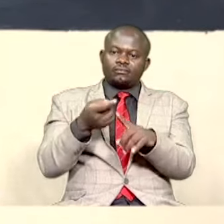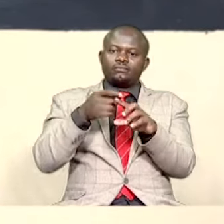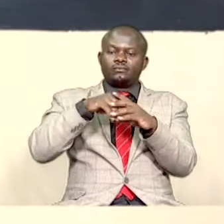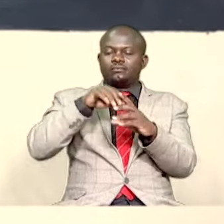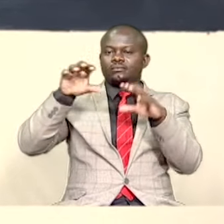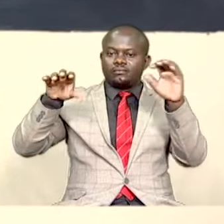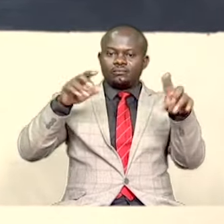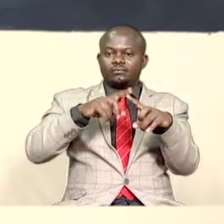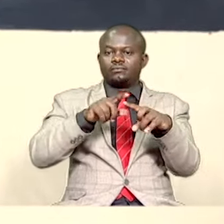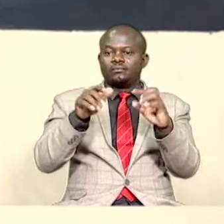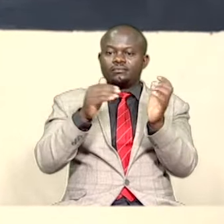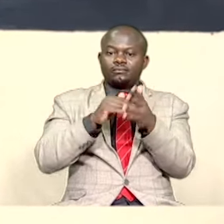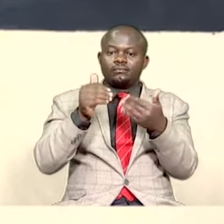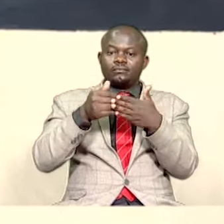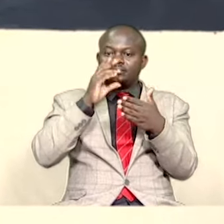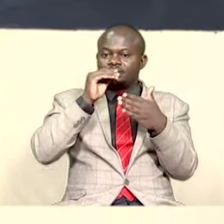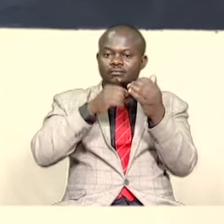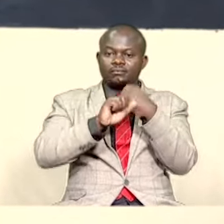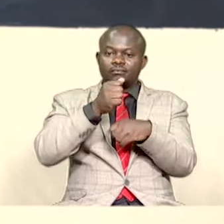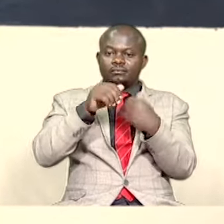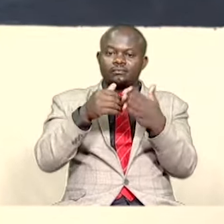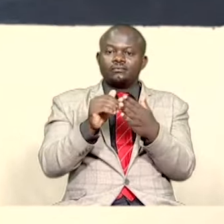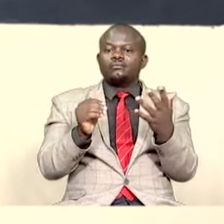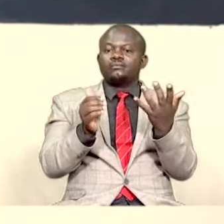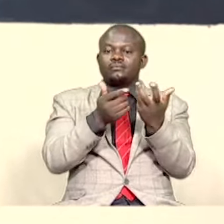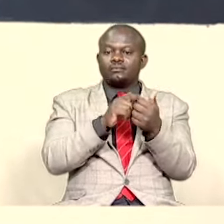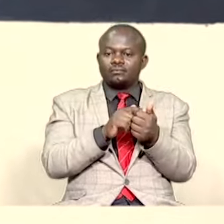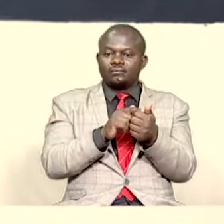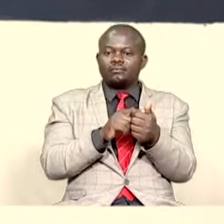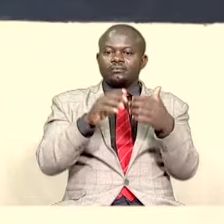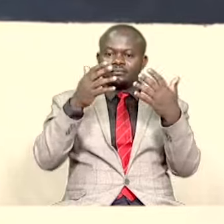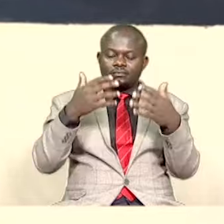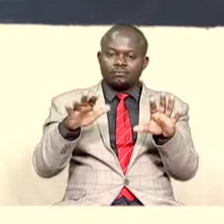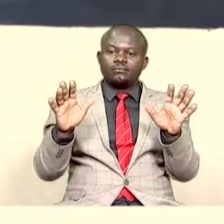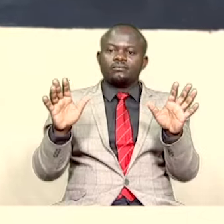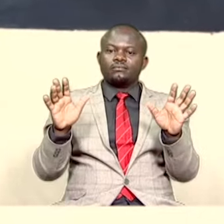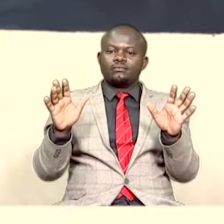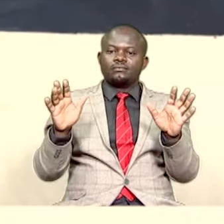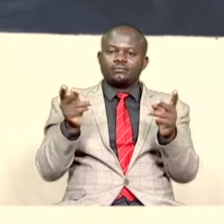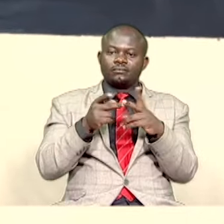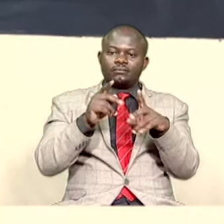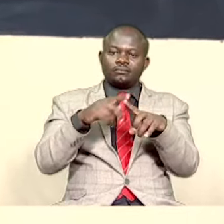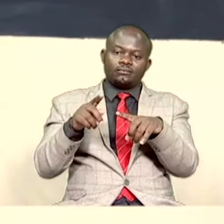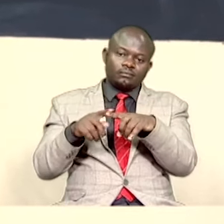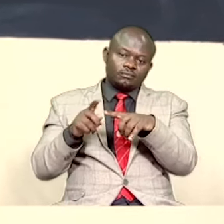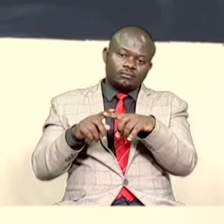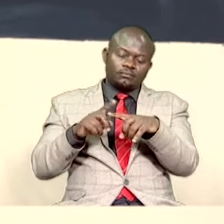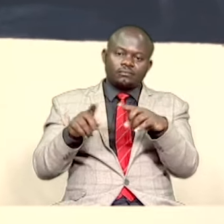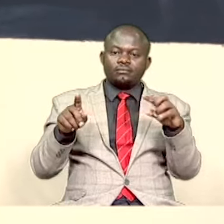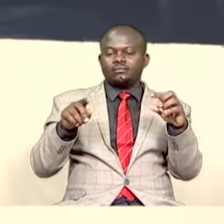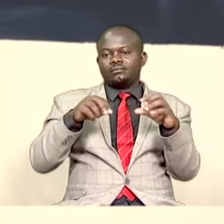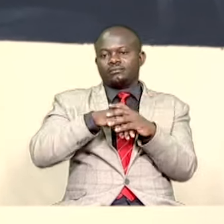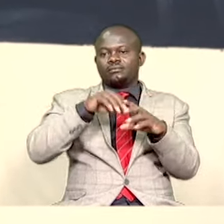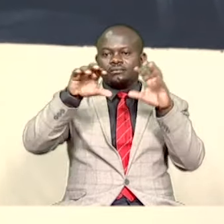zindi site zitandukanye, ariko twavuga ko ibikorwa byo kubarura amajwi byamaze guhumuza ahantu hatandukanye muri